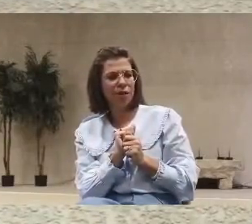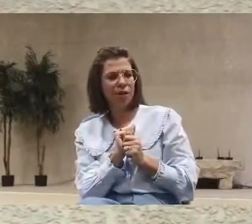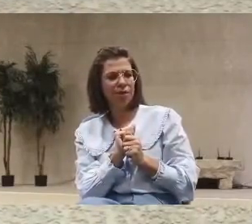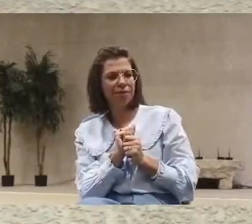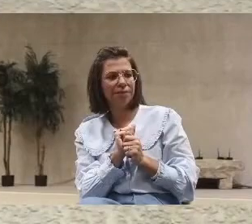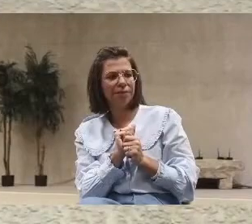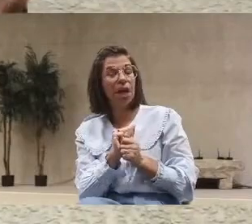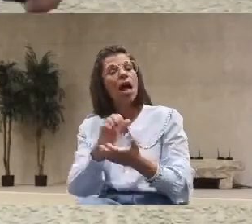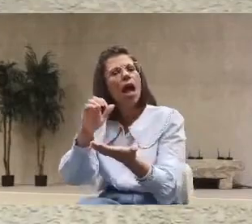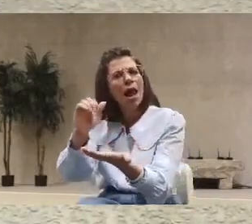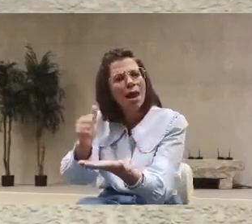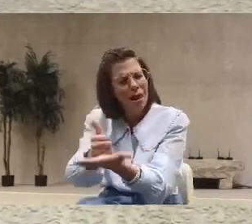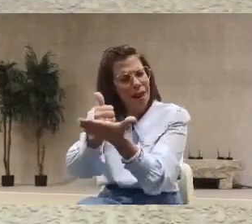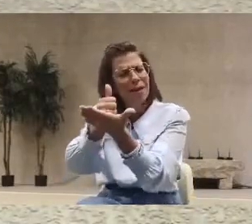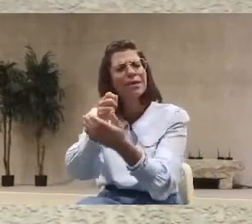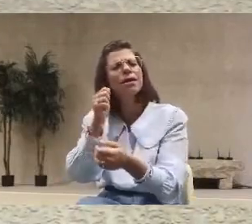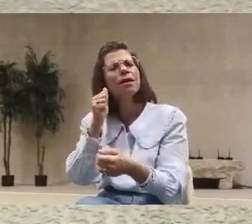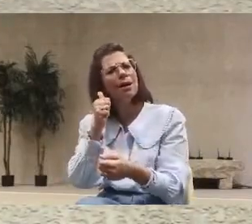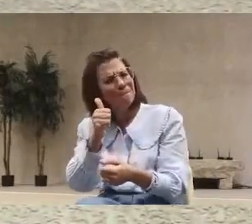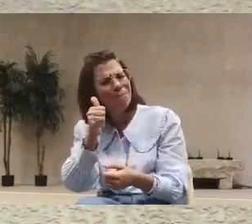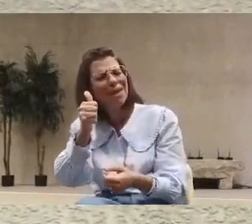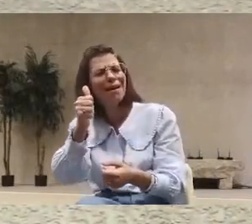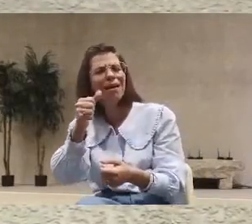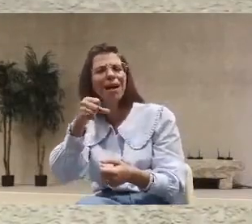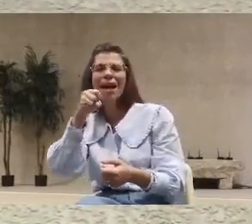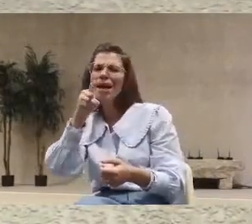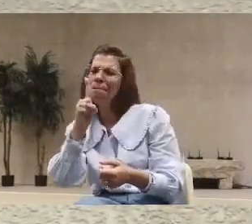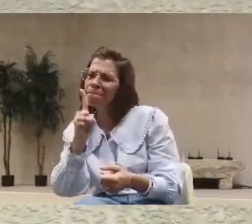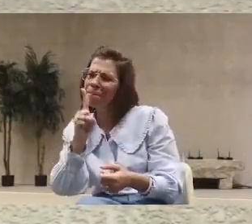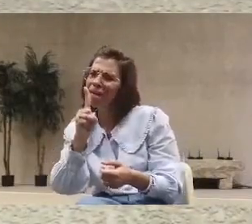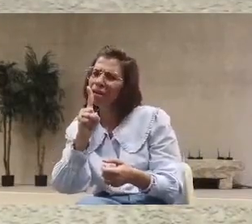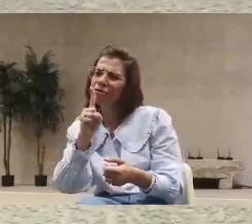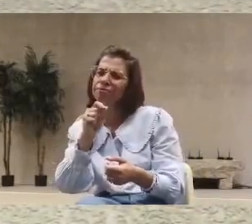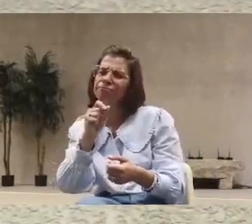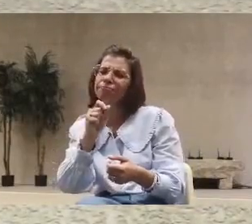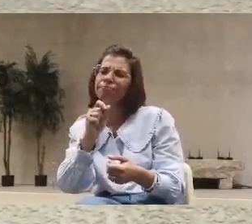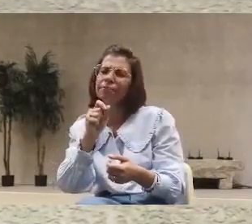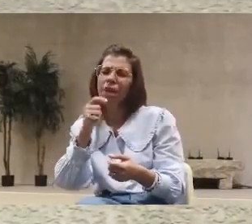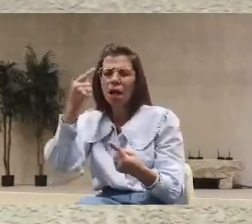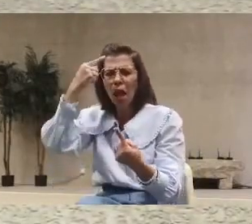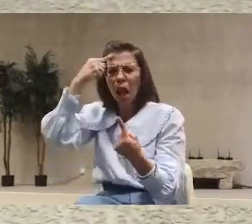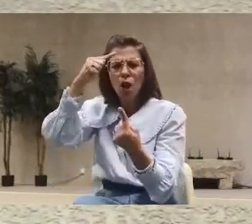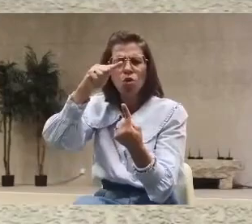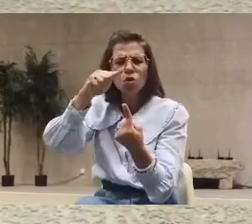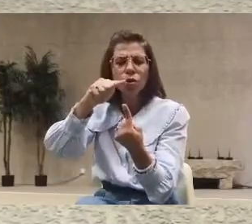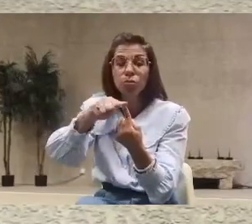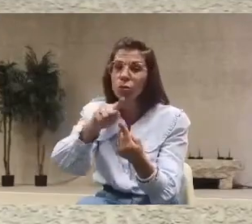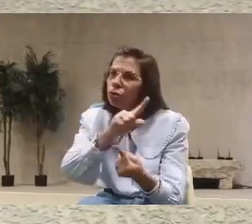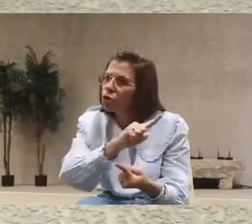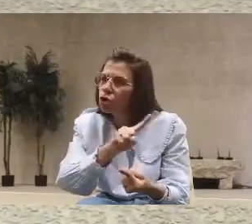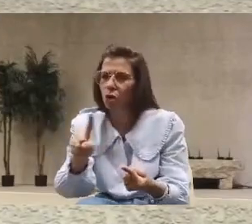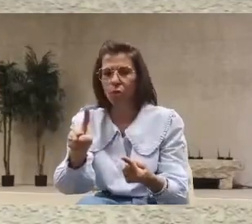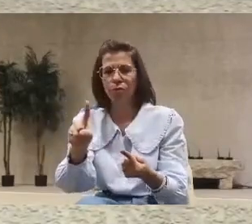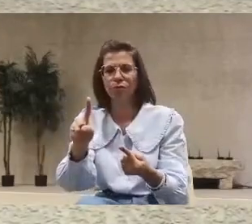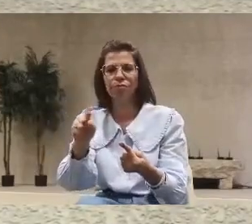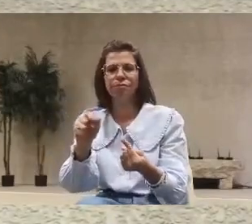-dessus et de croire qu'à travers cela les vies vont être changées transformées pas du tout